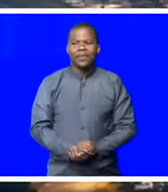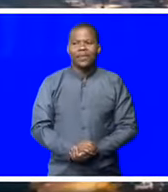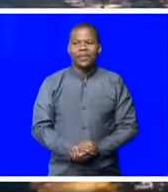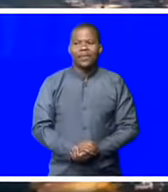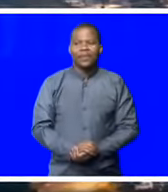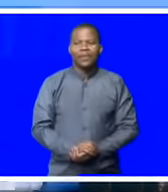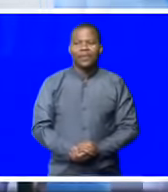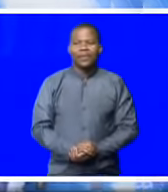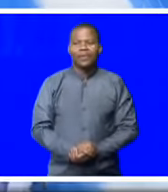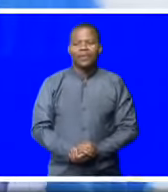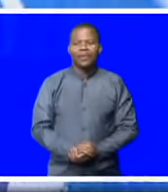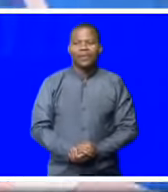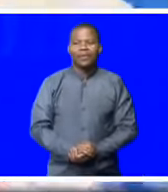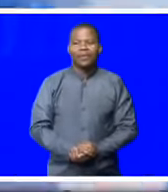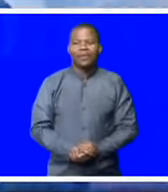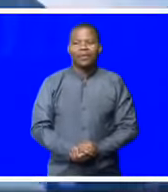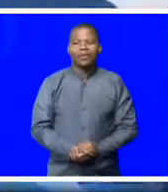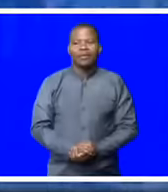lomuhla